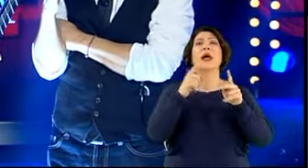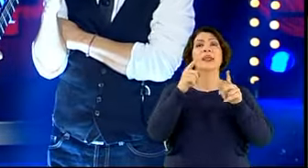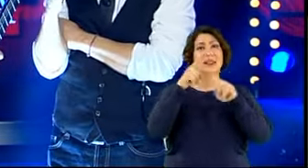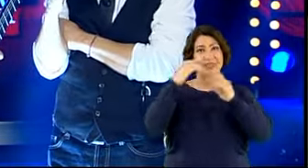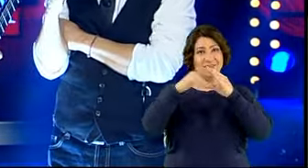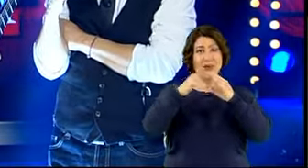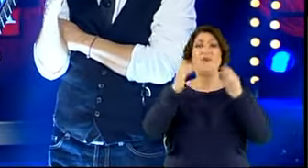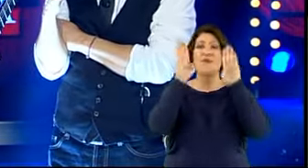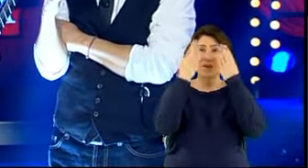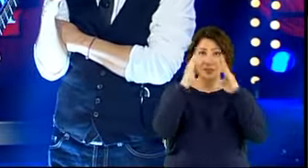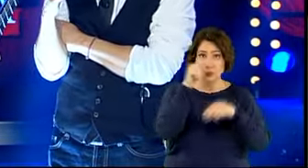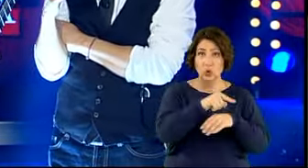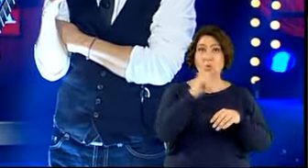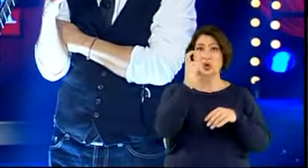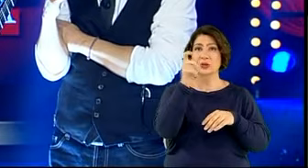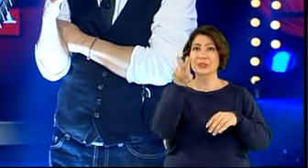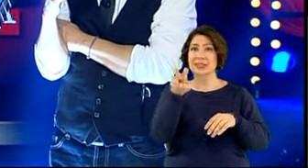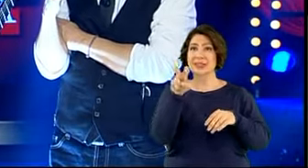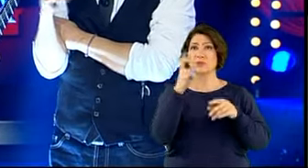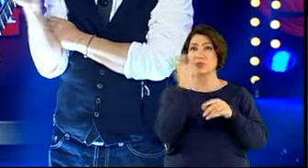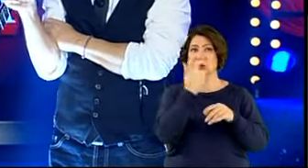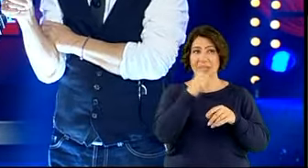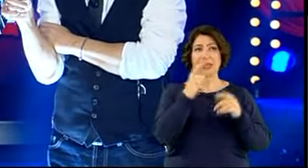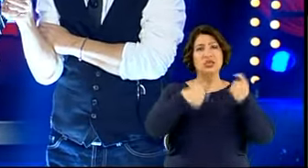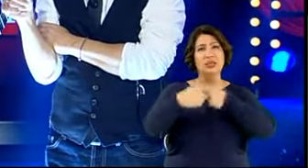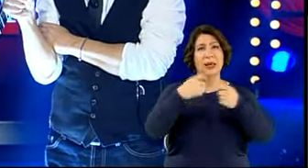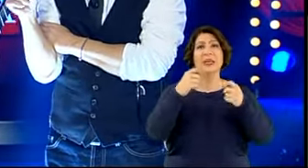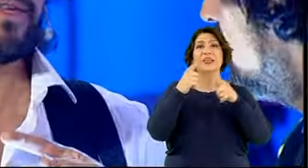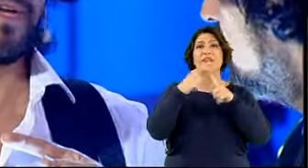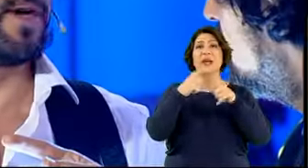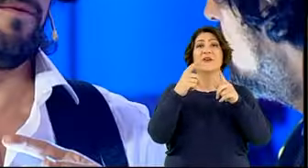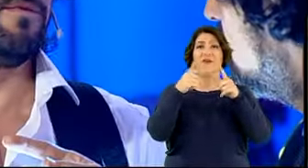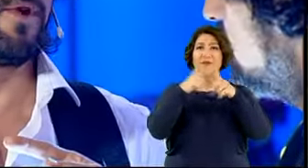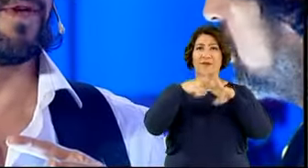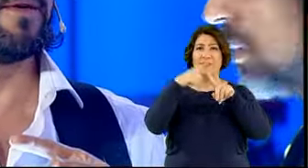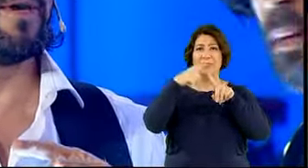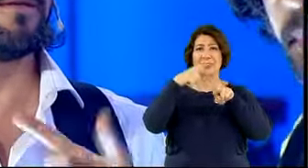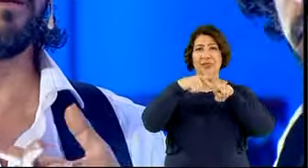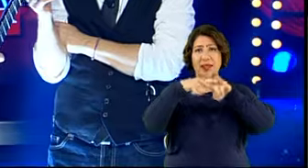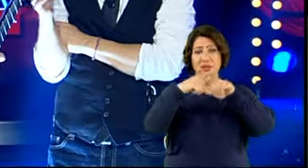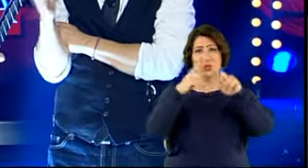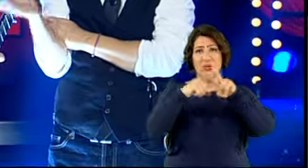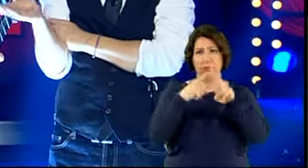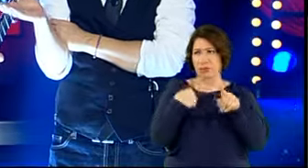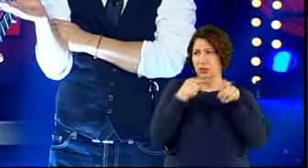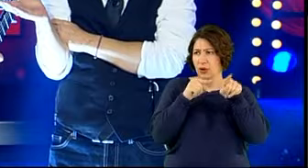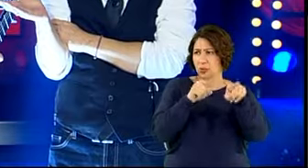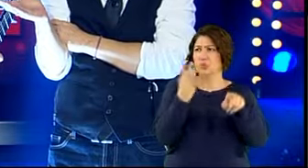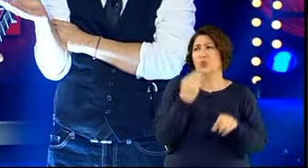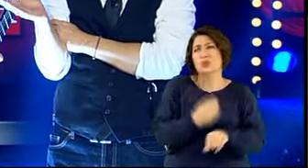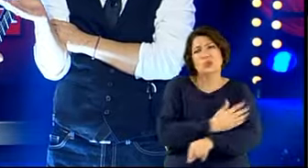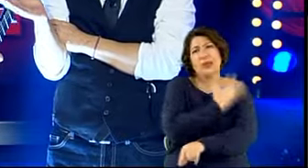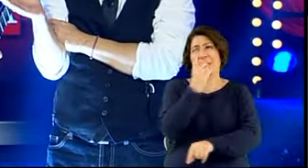Takip edebilirler. Ayrıca 98 Müzik'ten, şirketimizden de takip Twitter edebilirler. Twitter adresi ne? Fettah Can. O kadar. Tamam, ben takip ediyorum. Çünkü çok duygusal